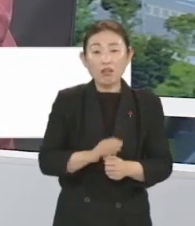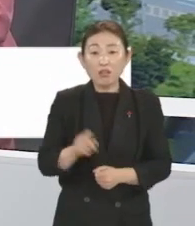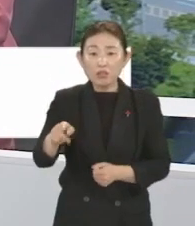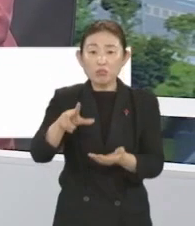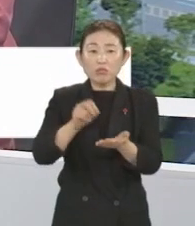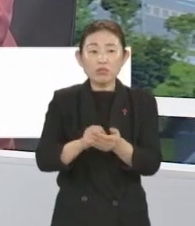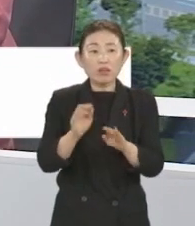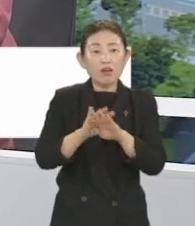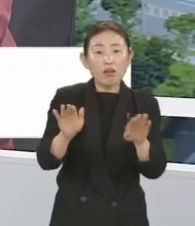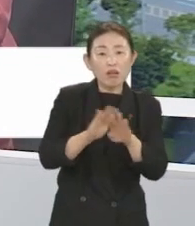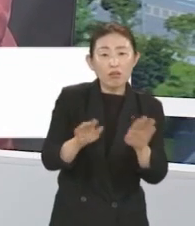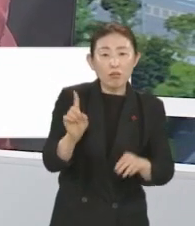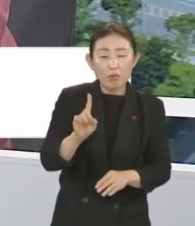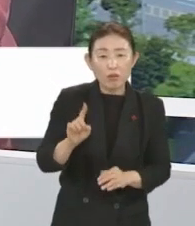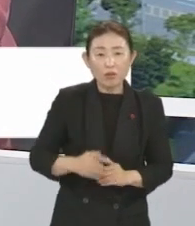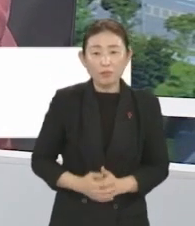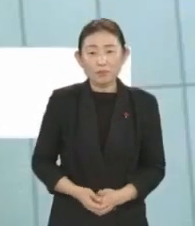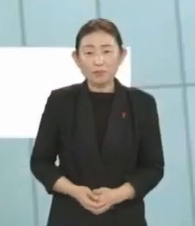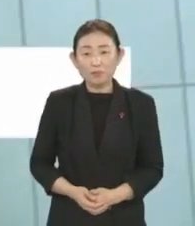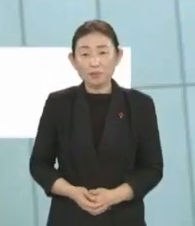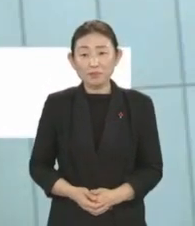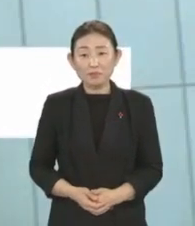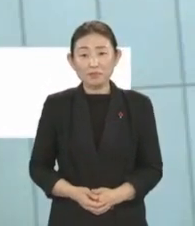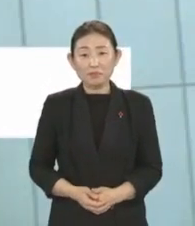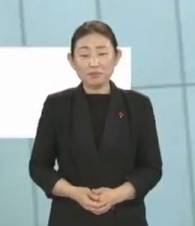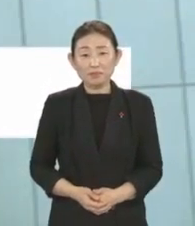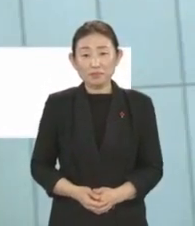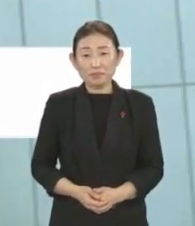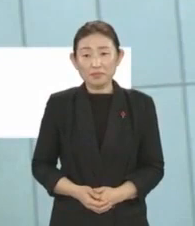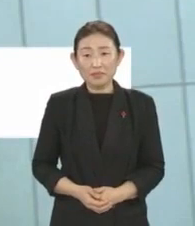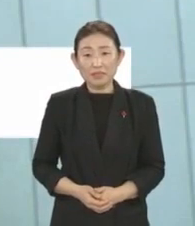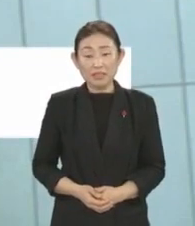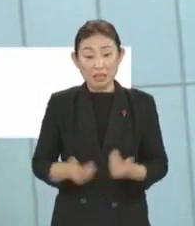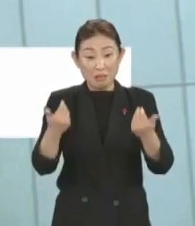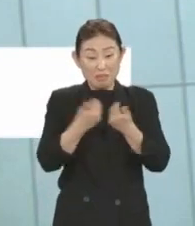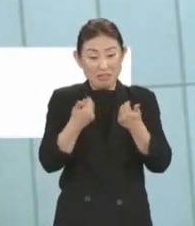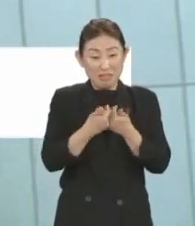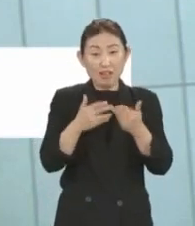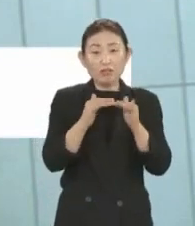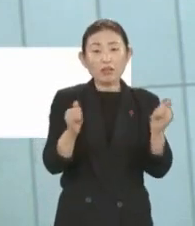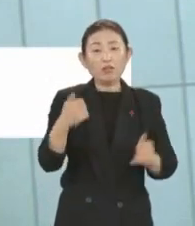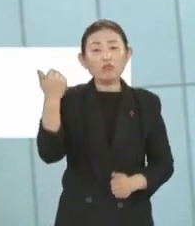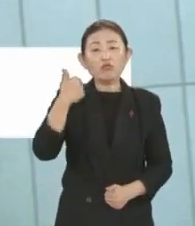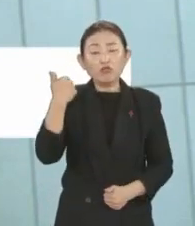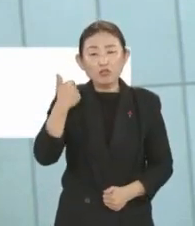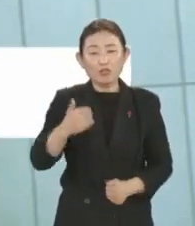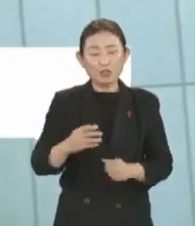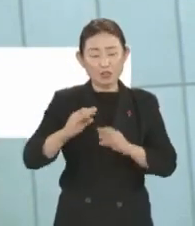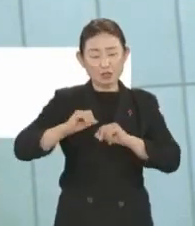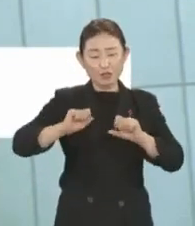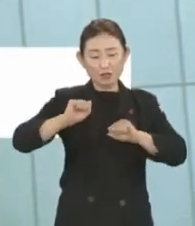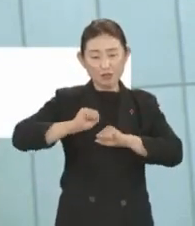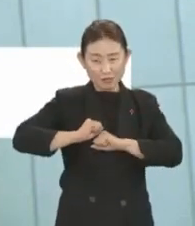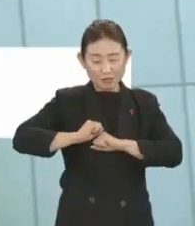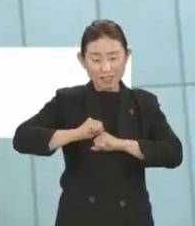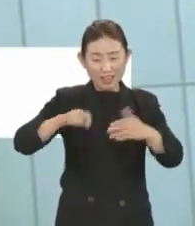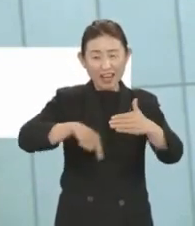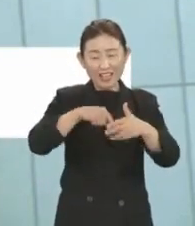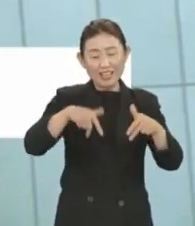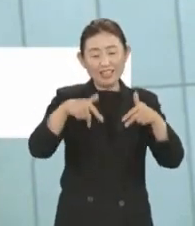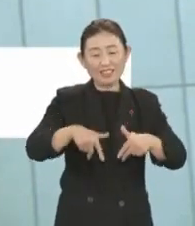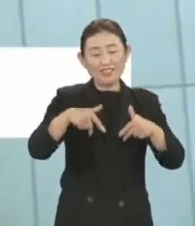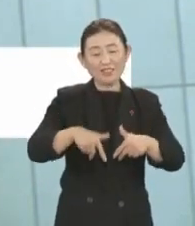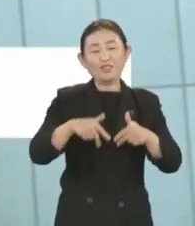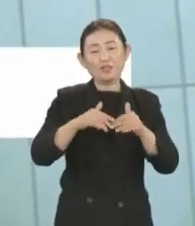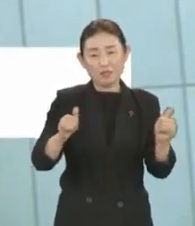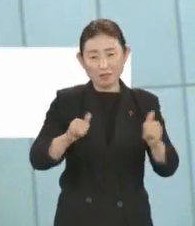어떻게 풀어가실 계획이신가요? 예, 그 반대하는 사람들은 그 육사에 종사하는 그런